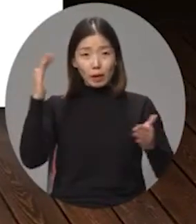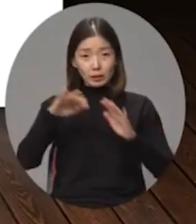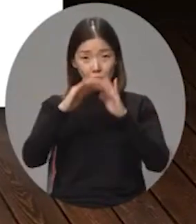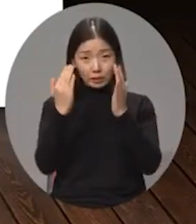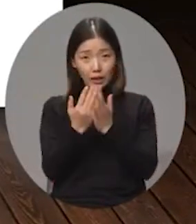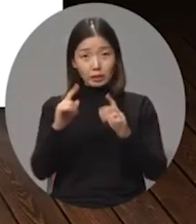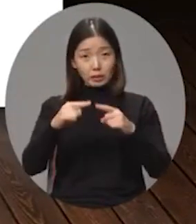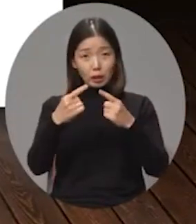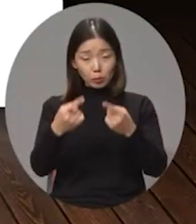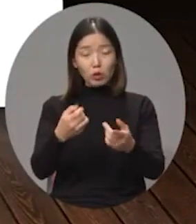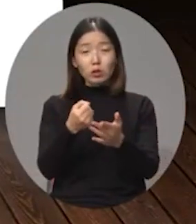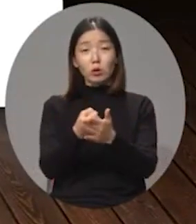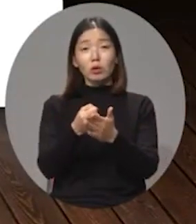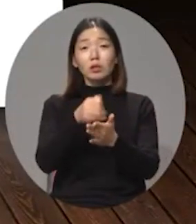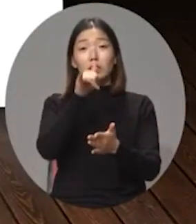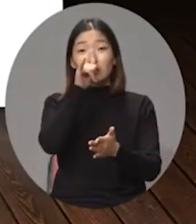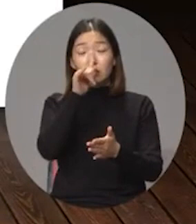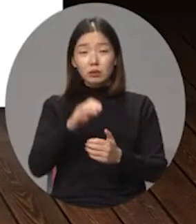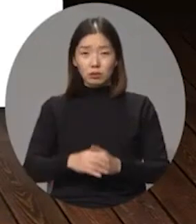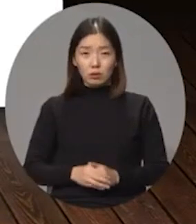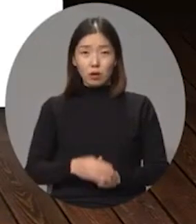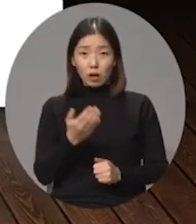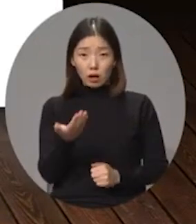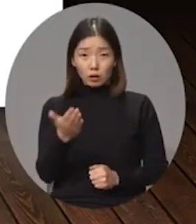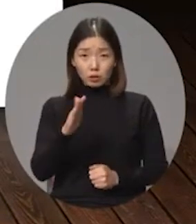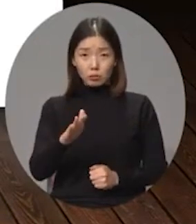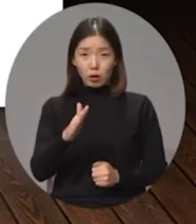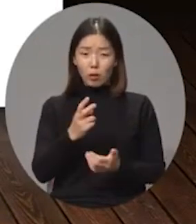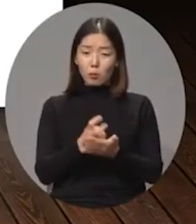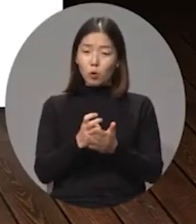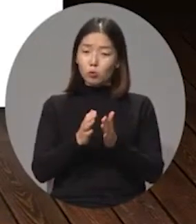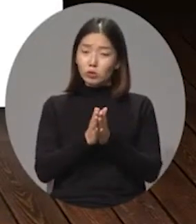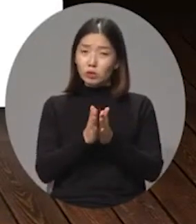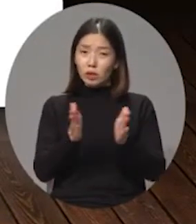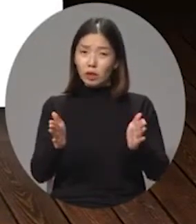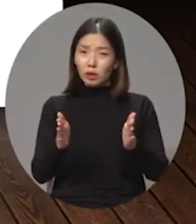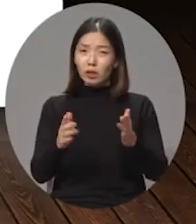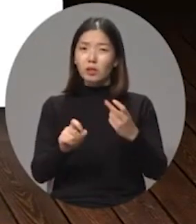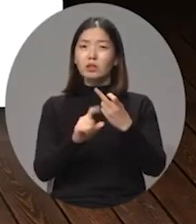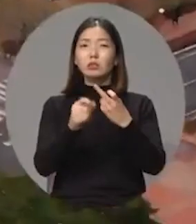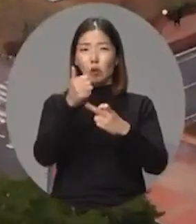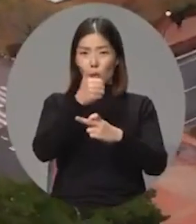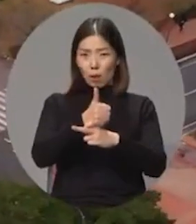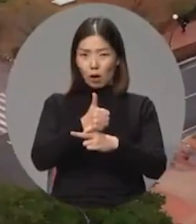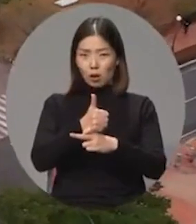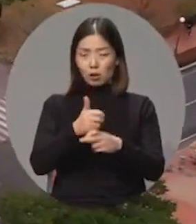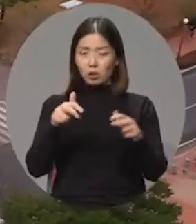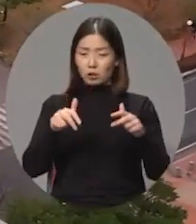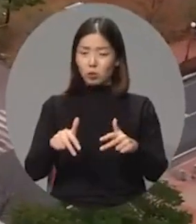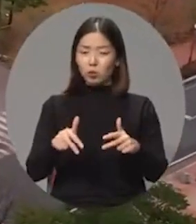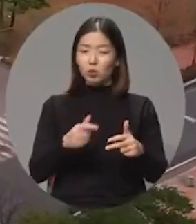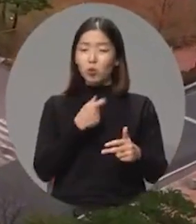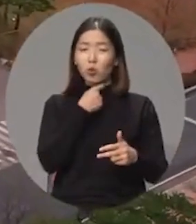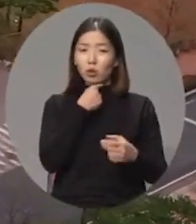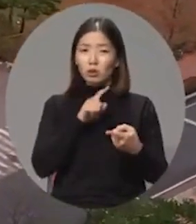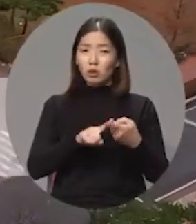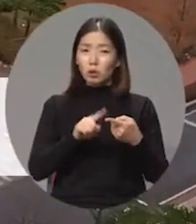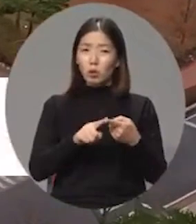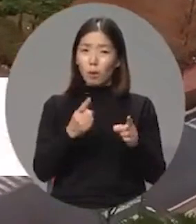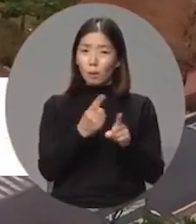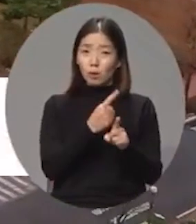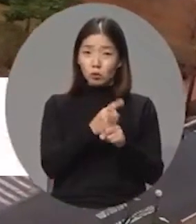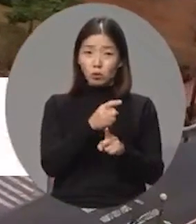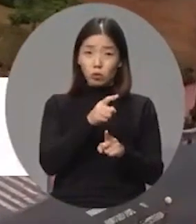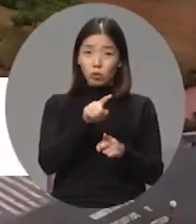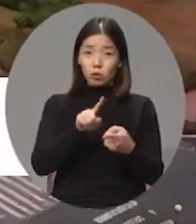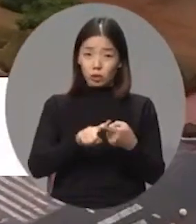참여해 정하도록 했습니다 하지만 법 시행일이 이달 말이 라는 이유로 직원들이 요구안 규정 개정과